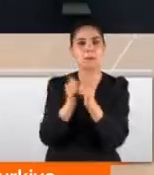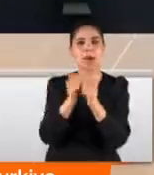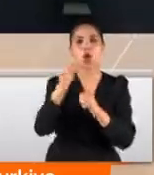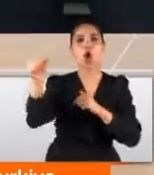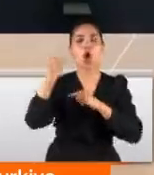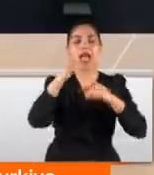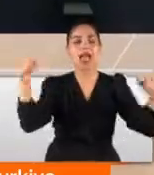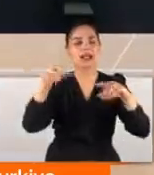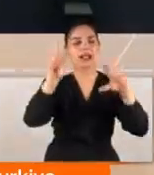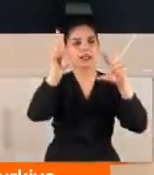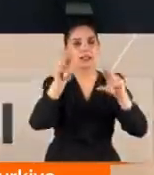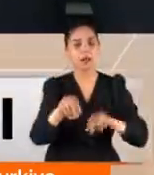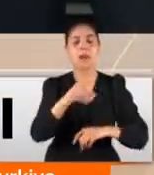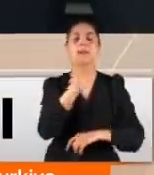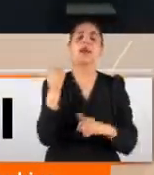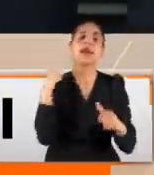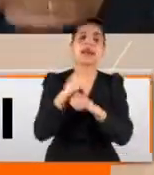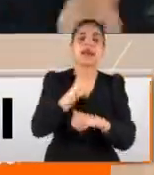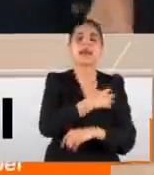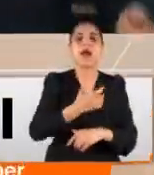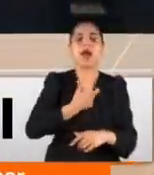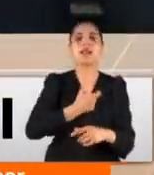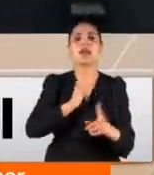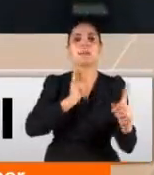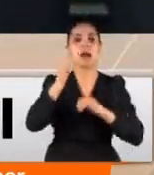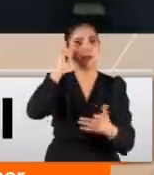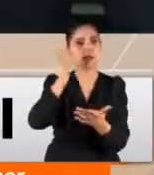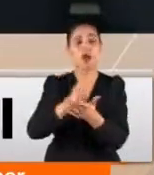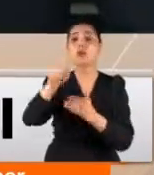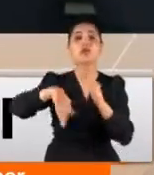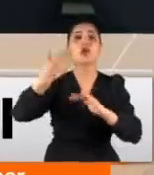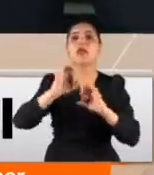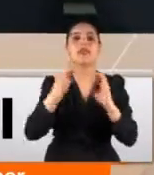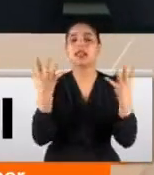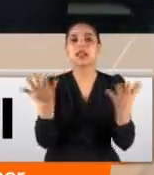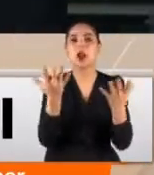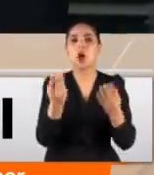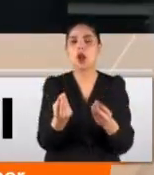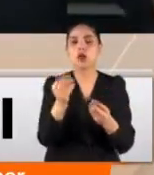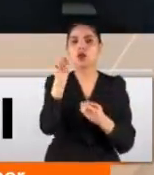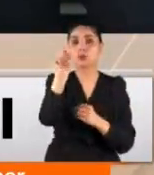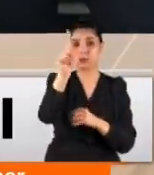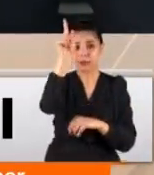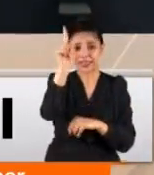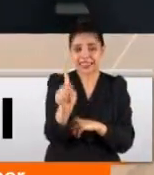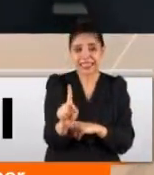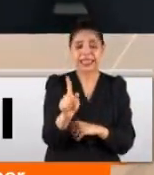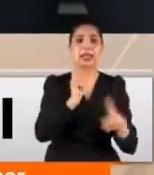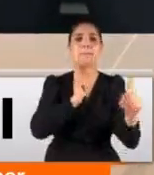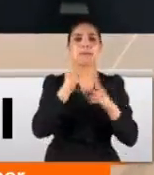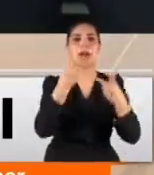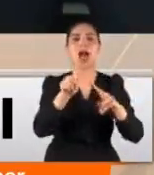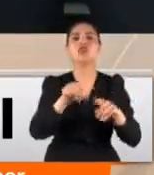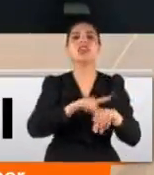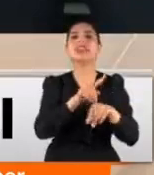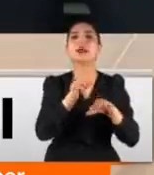eksiklerini giderdi yeniden Anayasa Mahkemesi'ne başvurmuş oldu Peki bundan sonra süreç nasıl işleyecek diye bakacak olursak Tıpkı ilk davanın